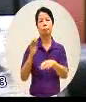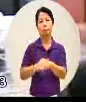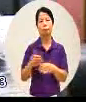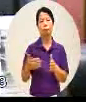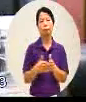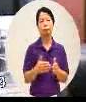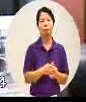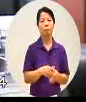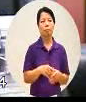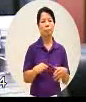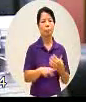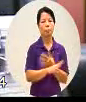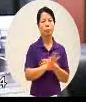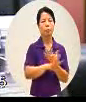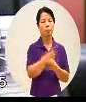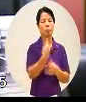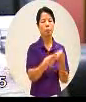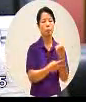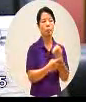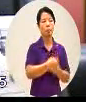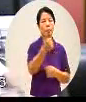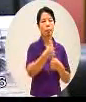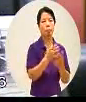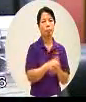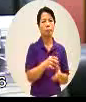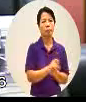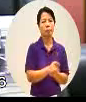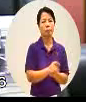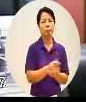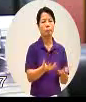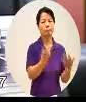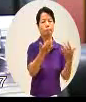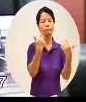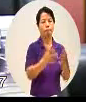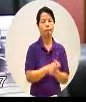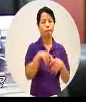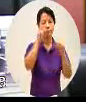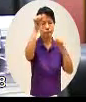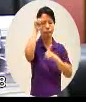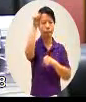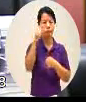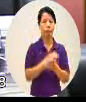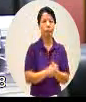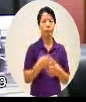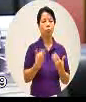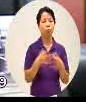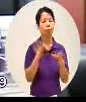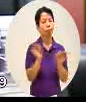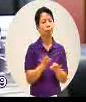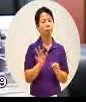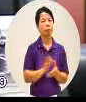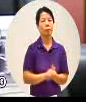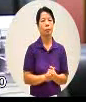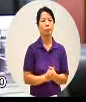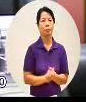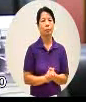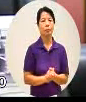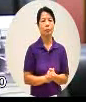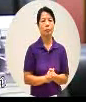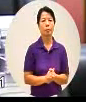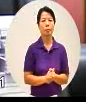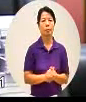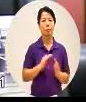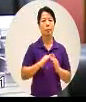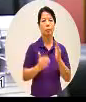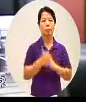要里长去发动里面来反对，不要再做劳民伤财的事情，好、哦，然后市